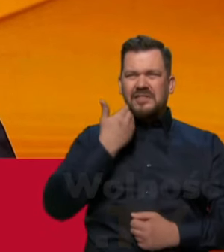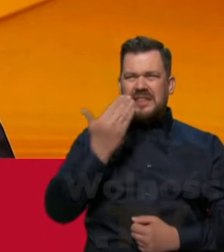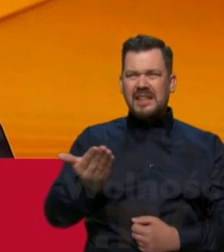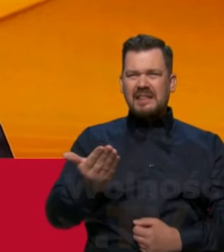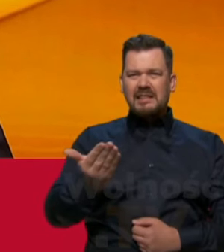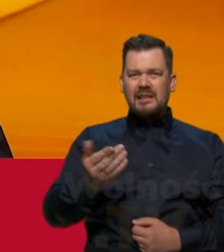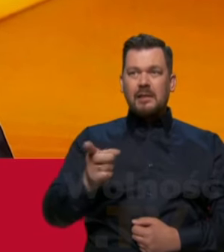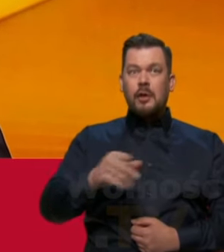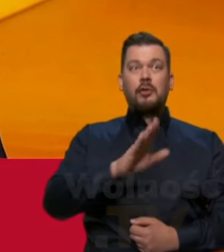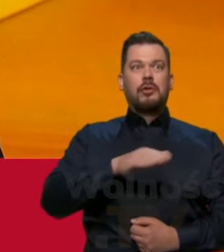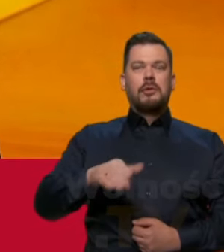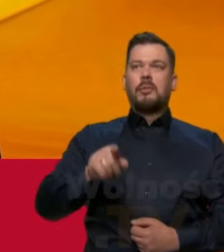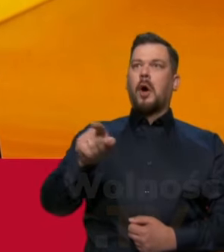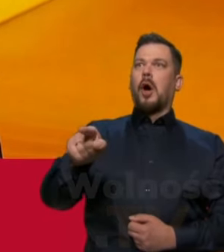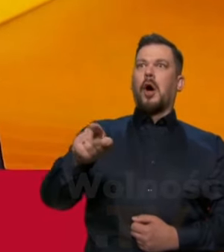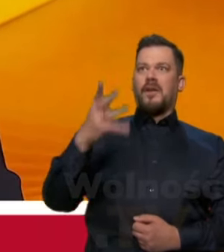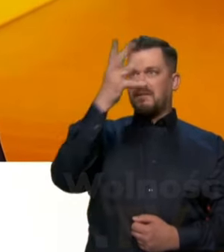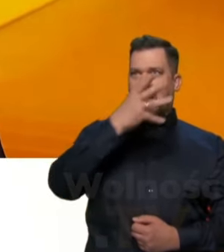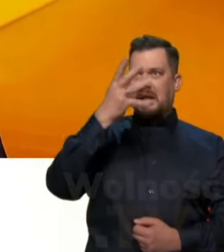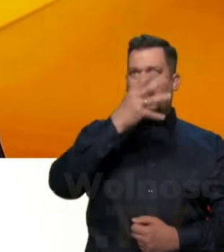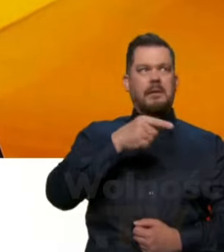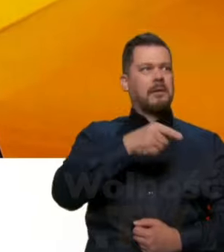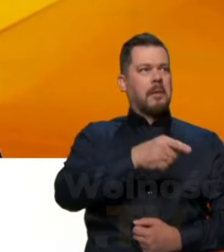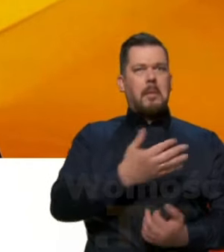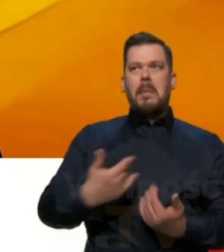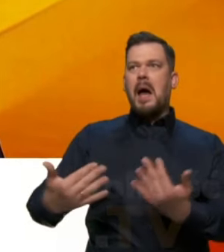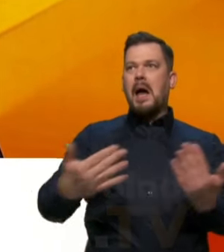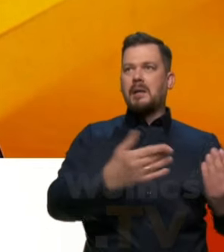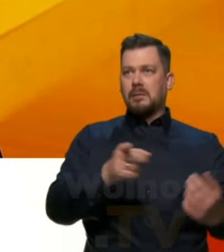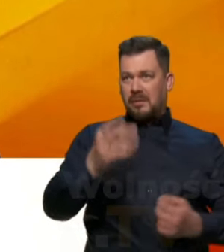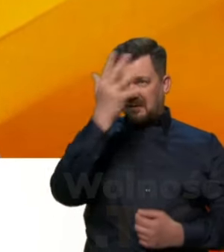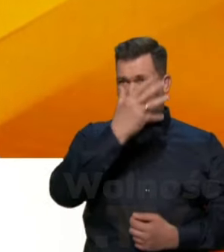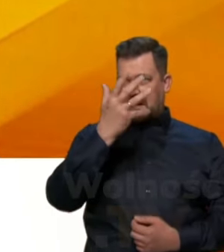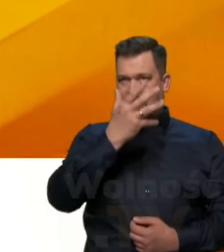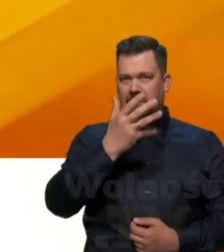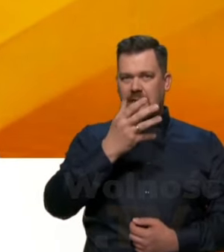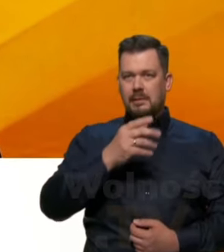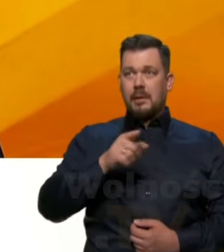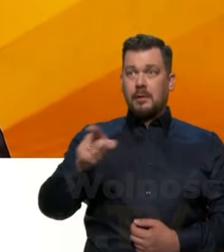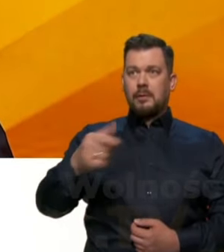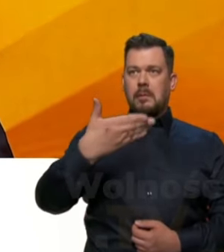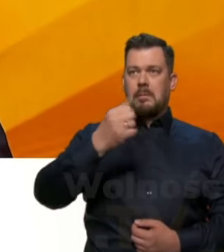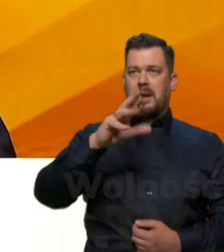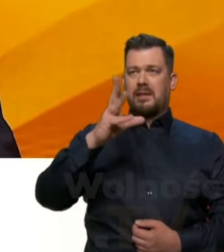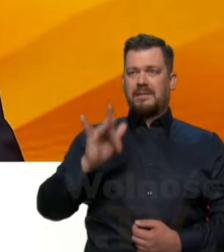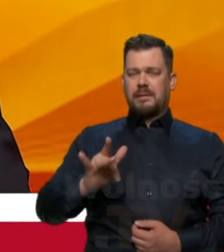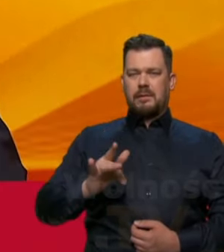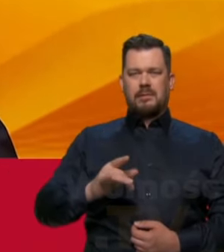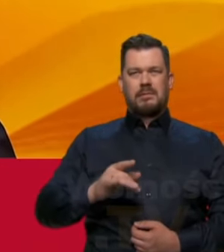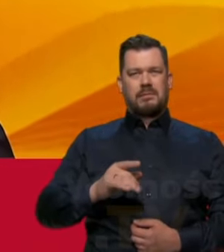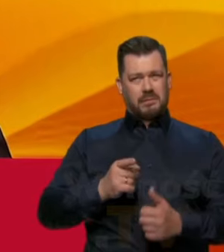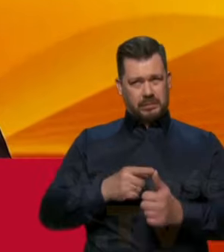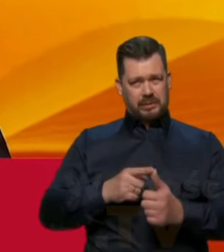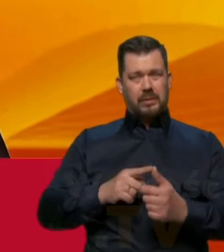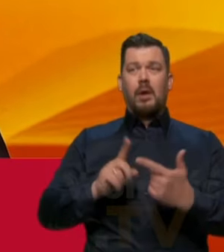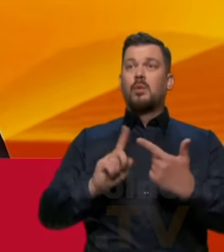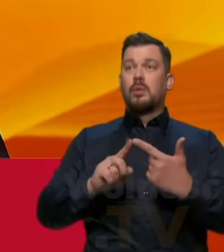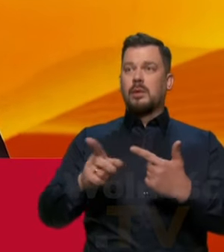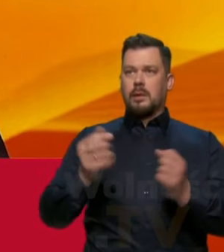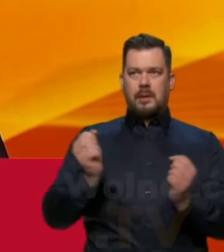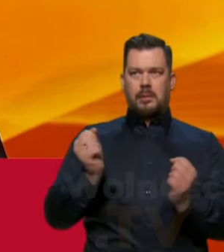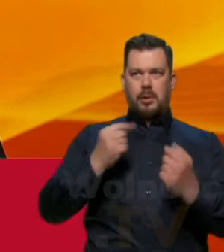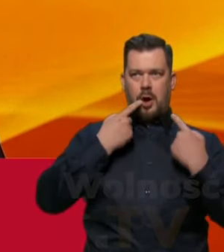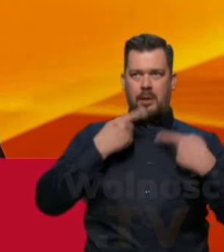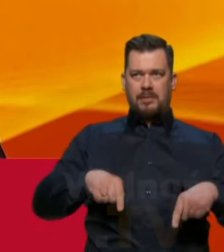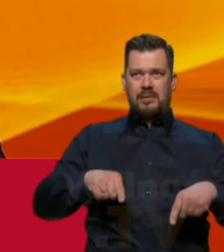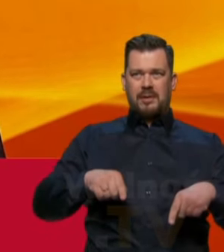panem biegały dzieci i mówiły: o, wariat, Wisła się pali, o, wariat, ziemia płonie, o, wariat, Maledywy toną. A po drugie, czy pan się nie boi